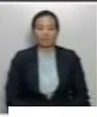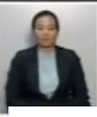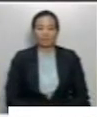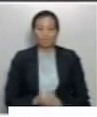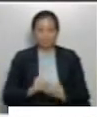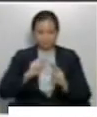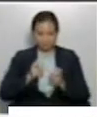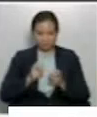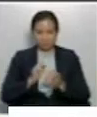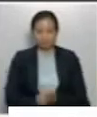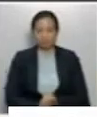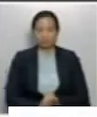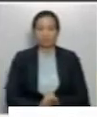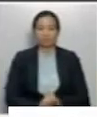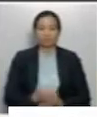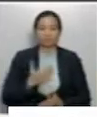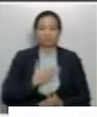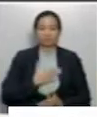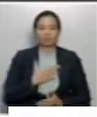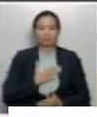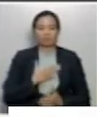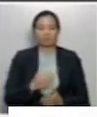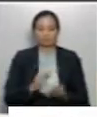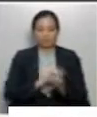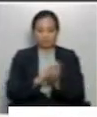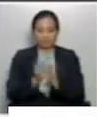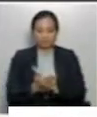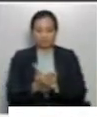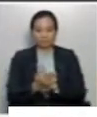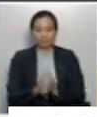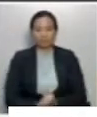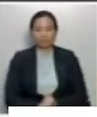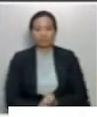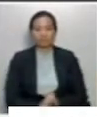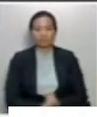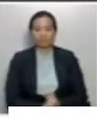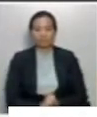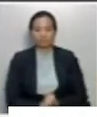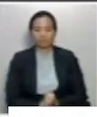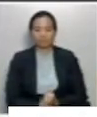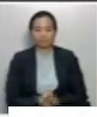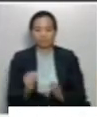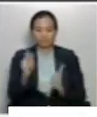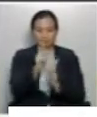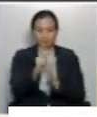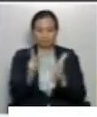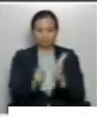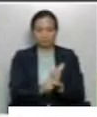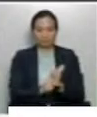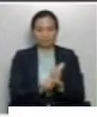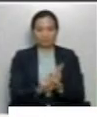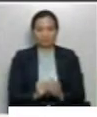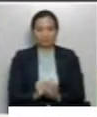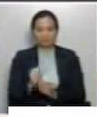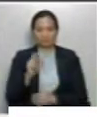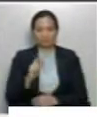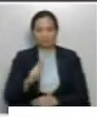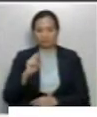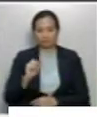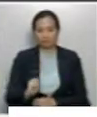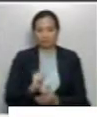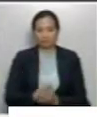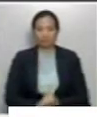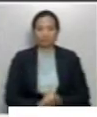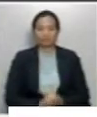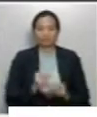ๆคือเรื่องท่านชัยเขาว่าปฏิรูปประเทศเข้ามานำกฎหมายเข้ามาในรัฐสภากับเรื่องที่บอ